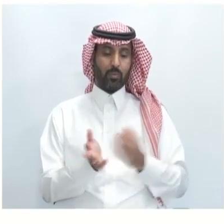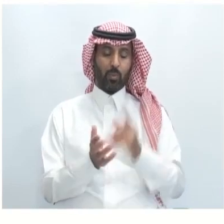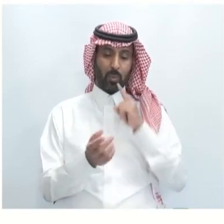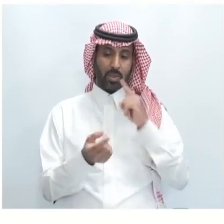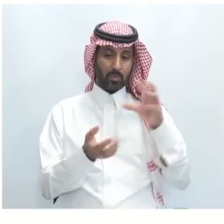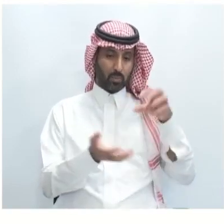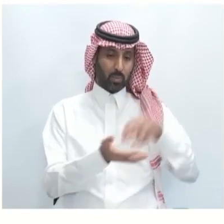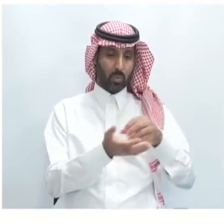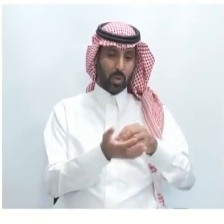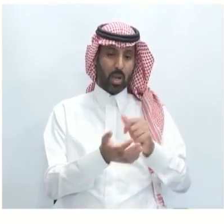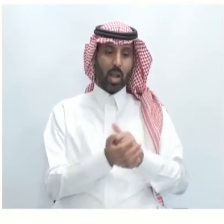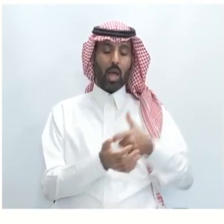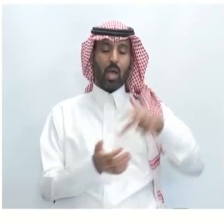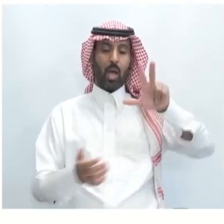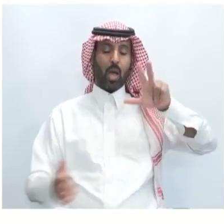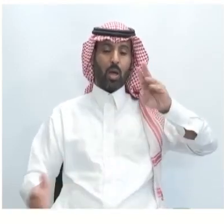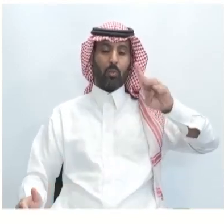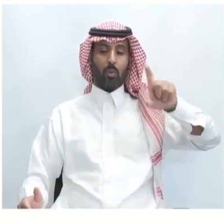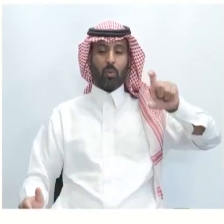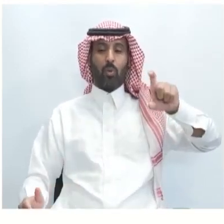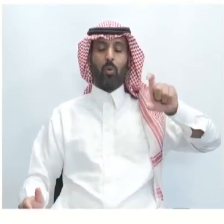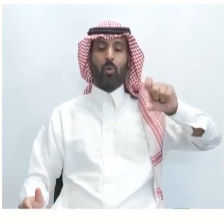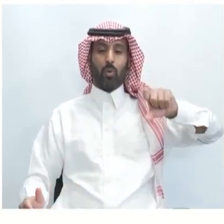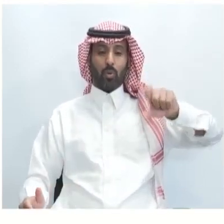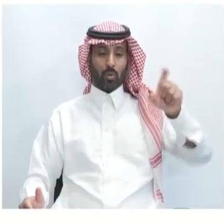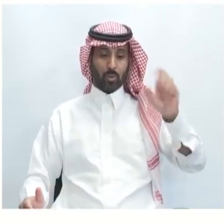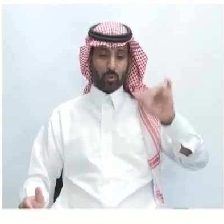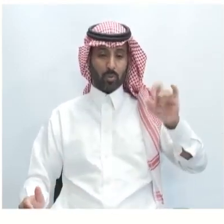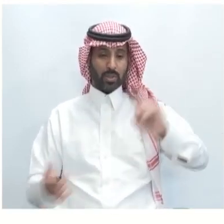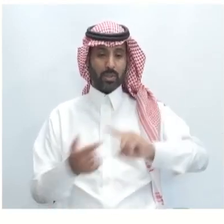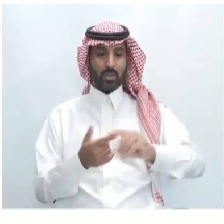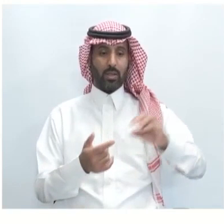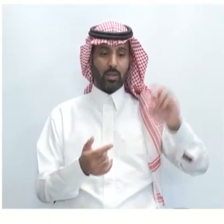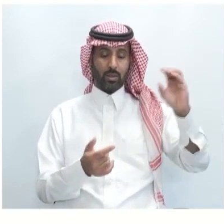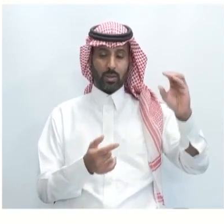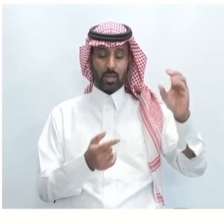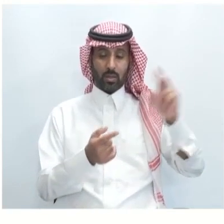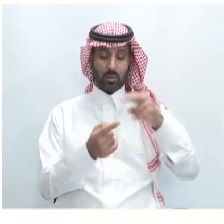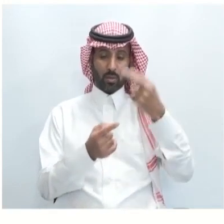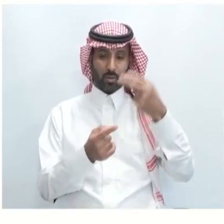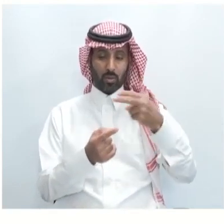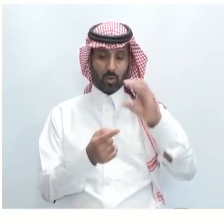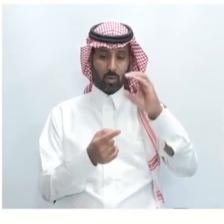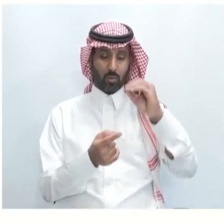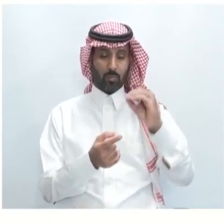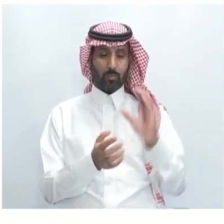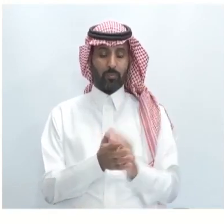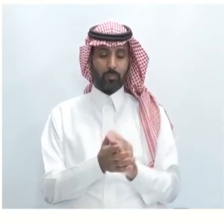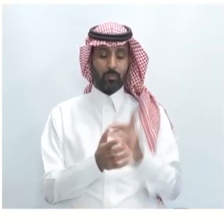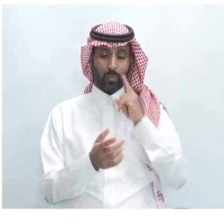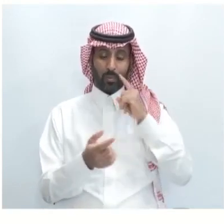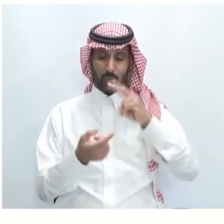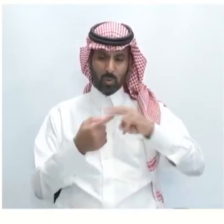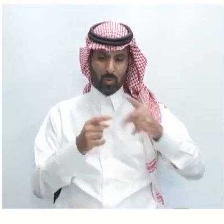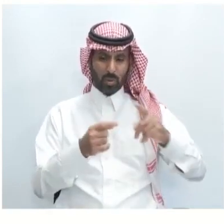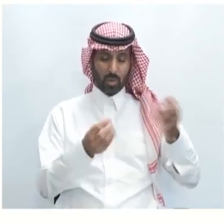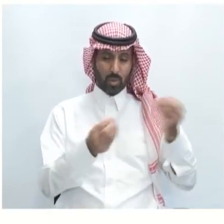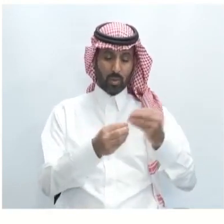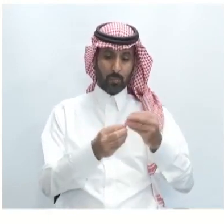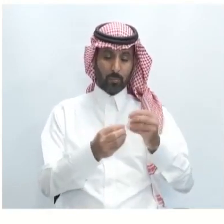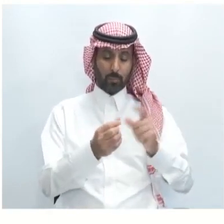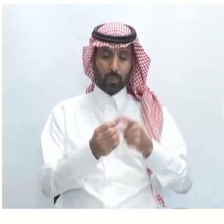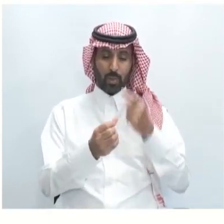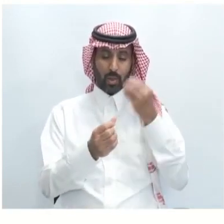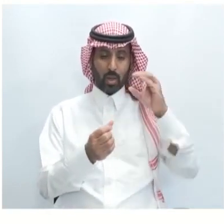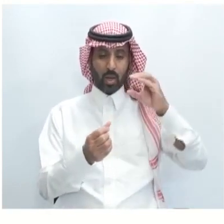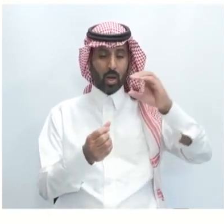مجموعه من الكربونيل مجموعه من الكربونين بما انها مركبات عضويه اذا تتكون